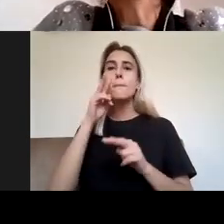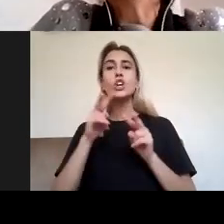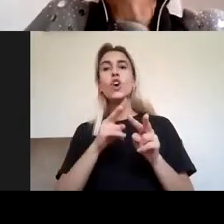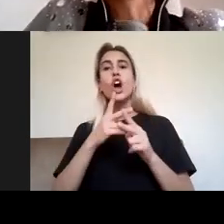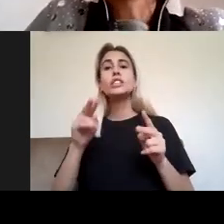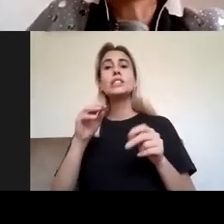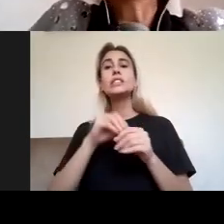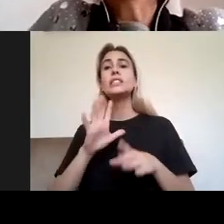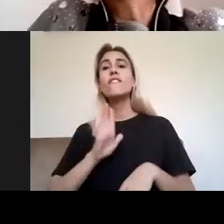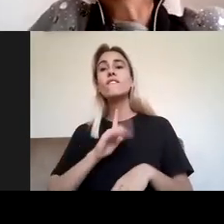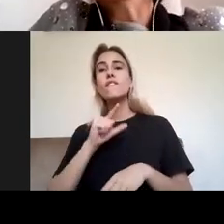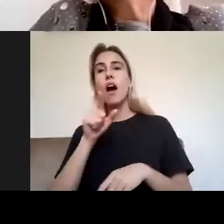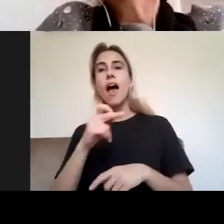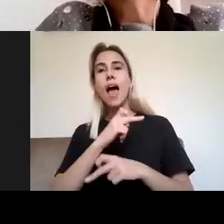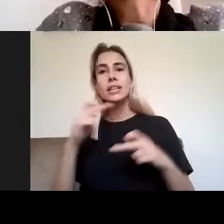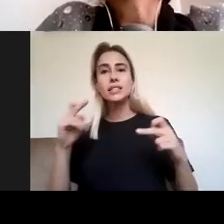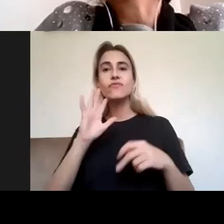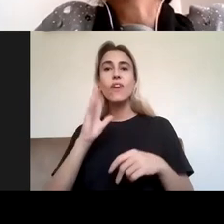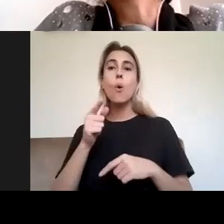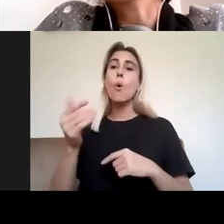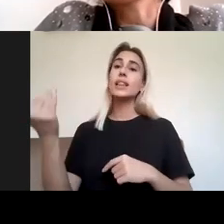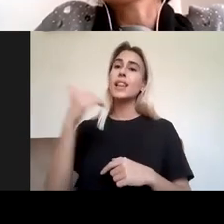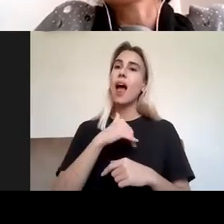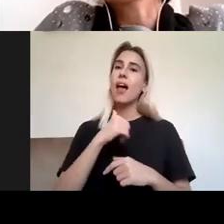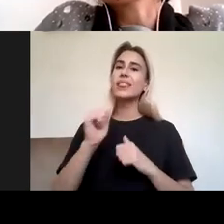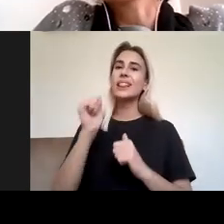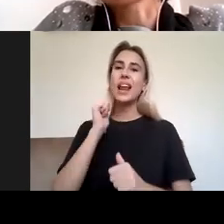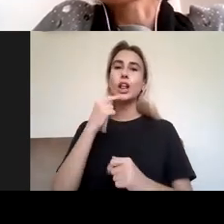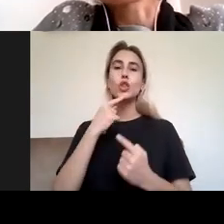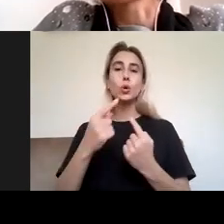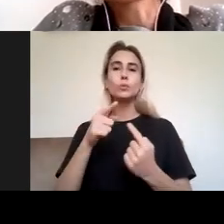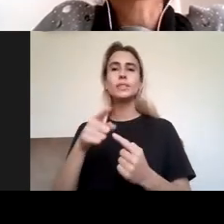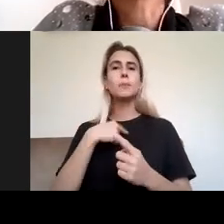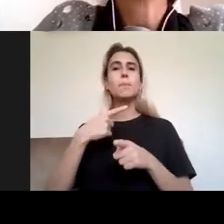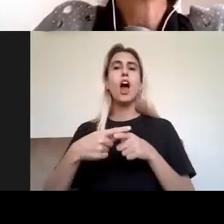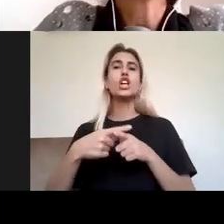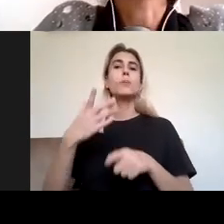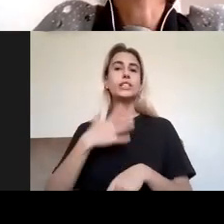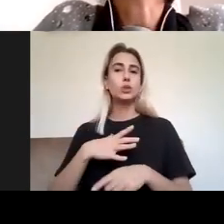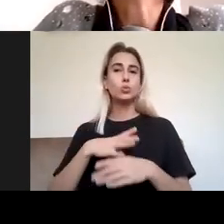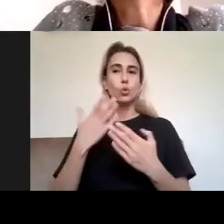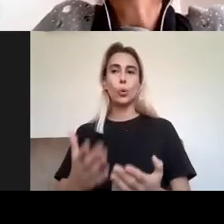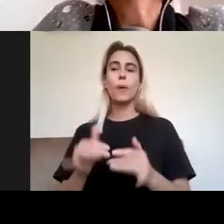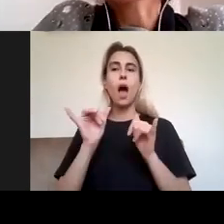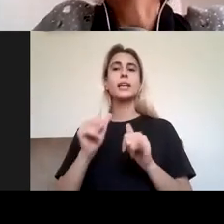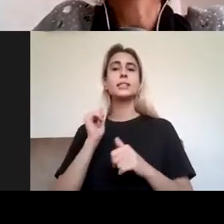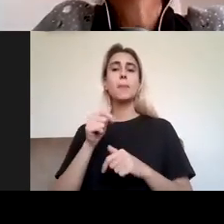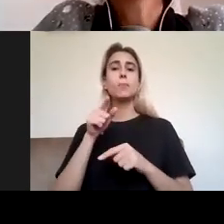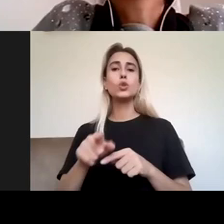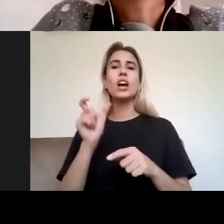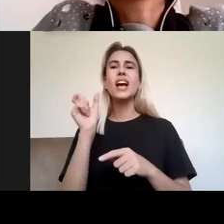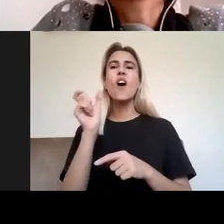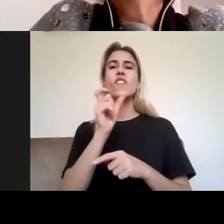hangi açılar eksik ya da onlardan gelen feedbackleri de sizlerle paylaşmak istiyorum aynı zamanda. Şimdi burada zaten